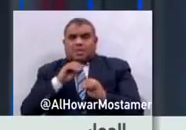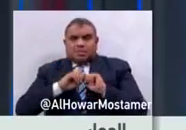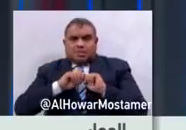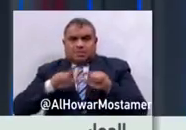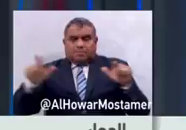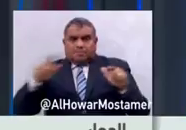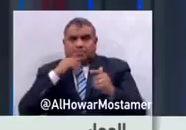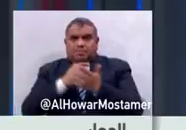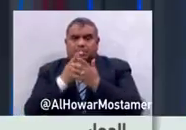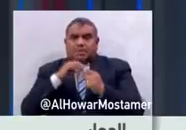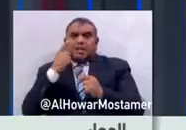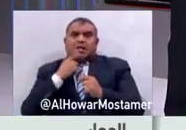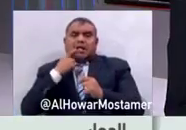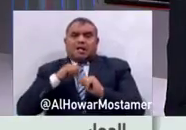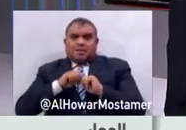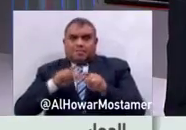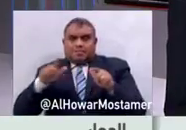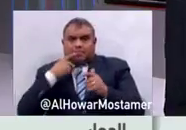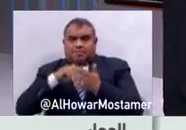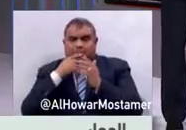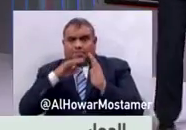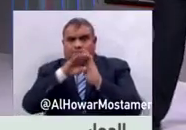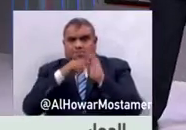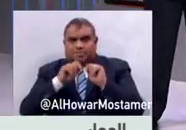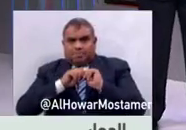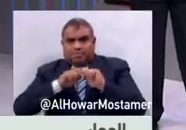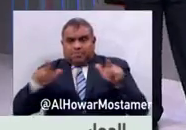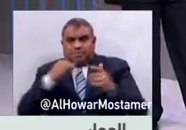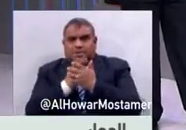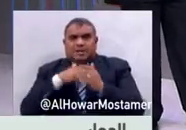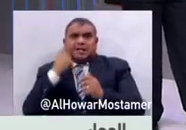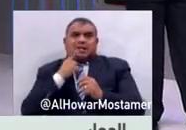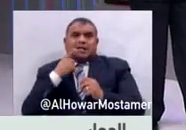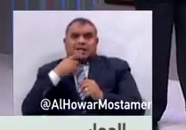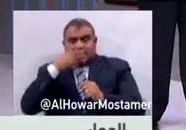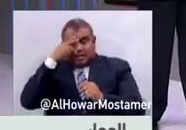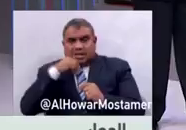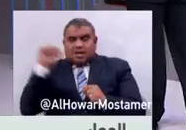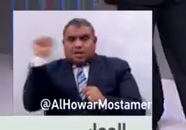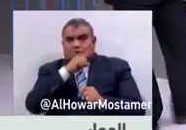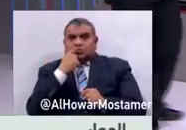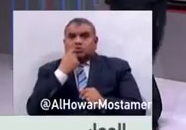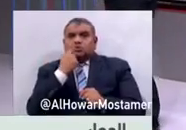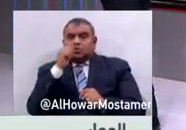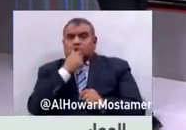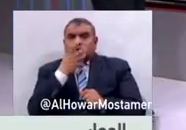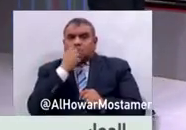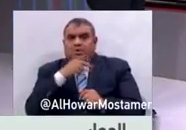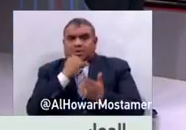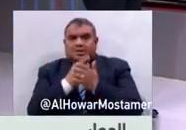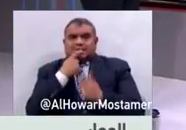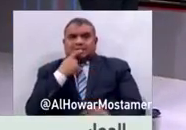عن السخرية. في دراسة قريبة تعرضت لي السخرية وكانت عن مواقع التواصل الاجتماعي، وده كان في